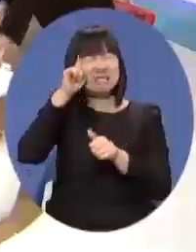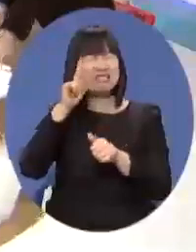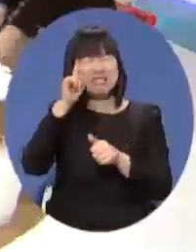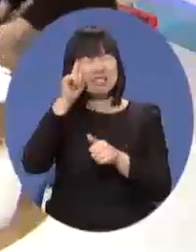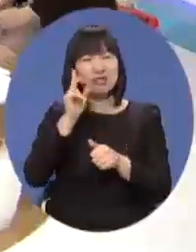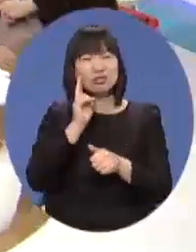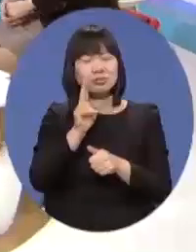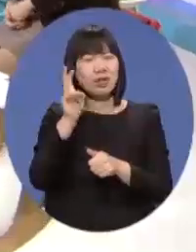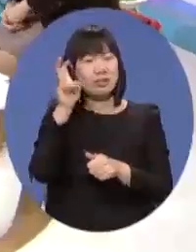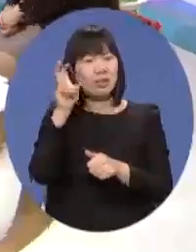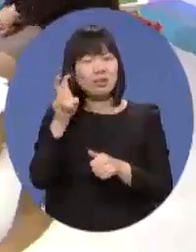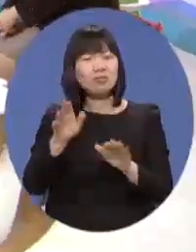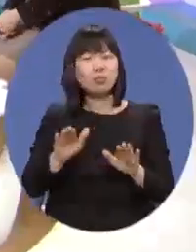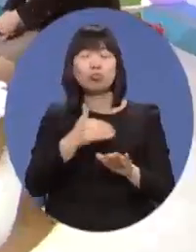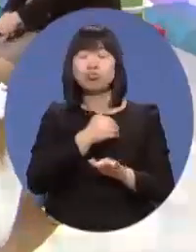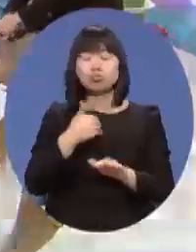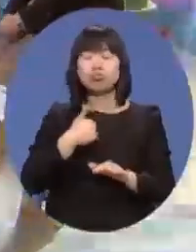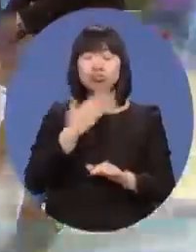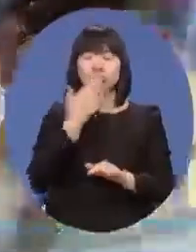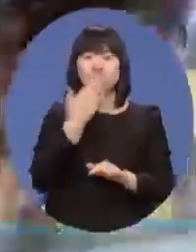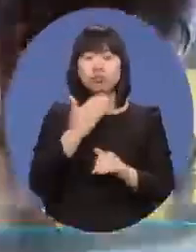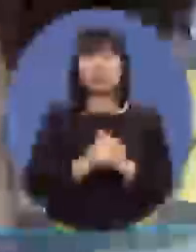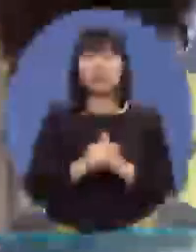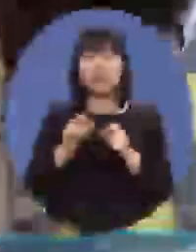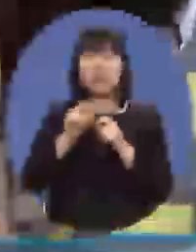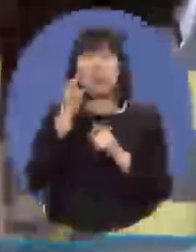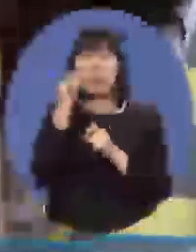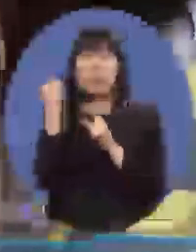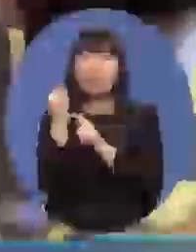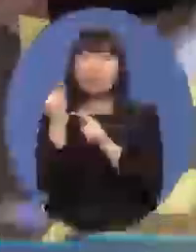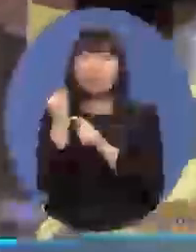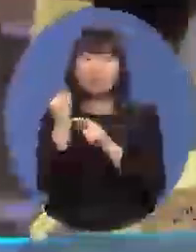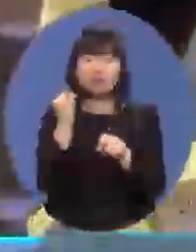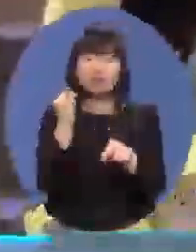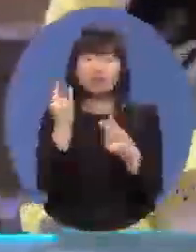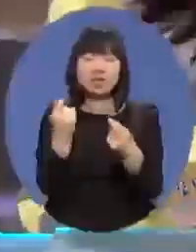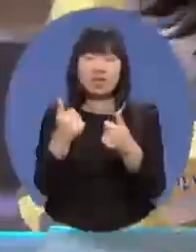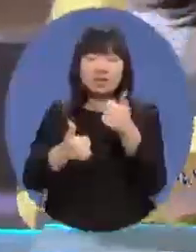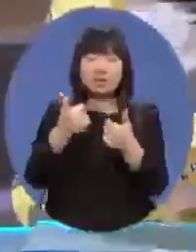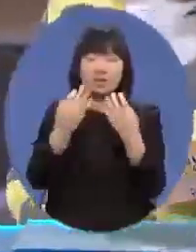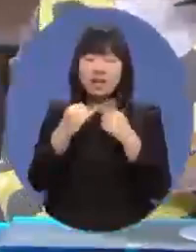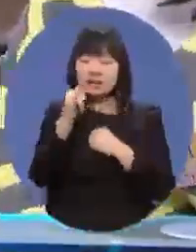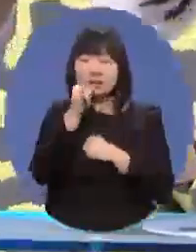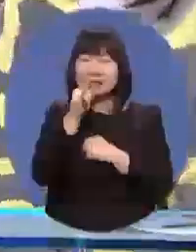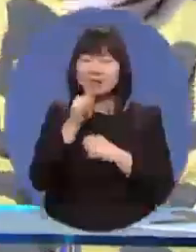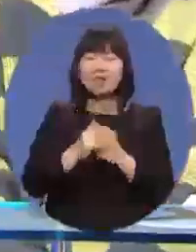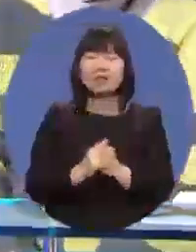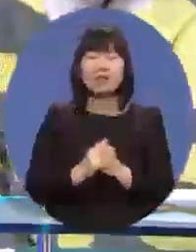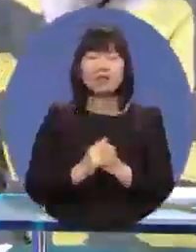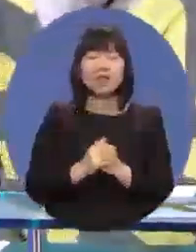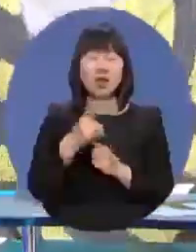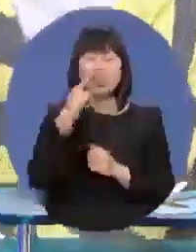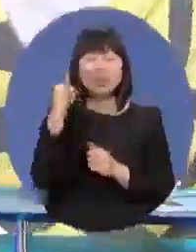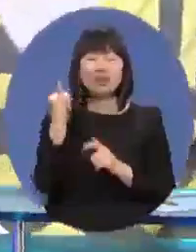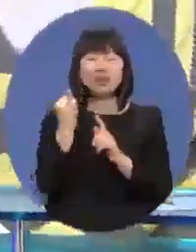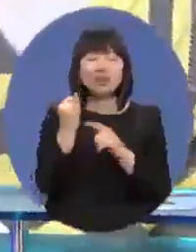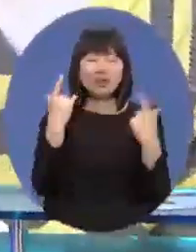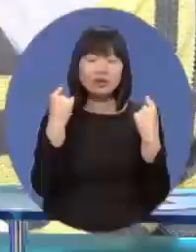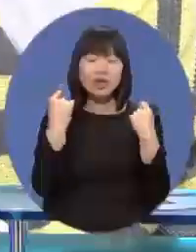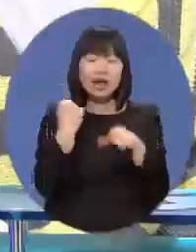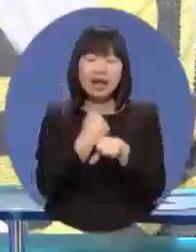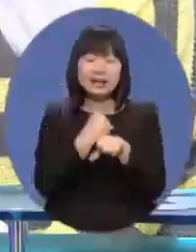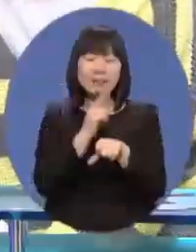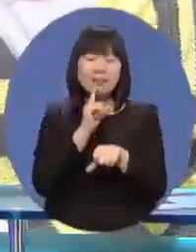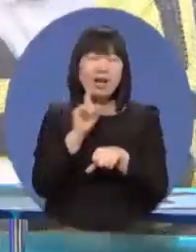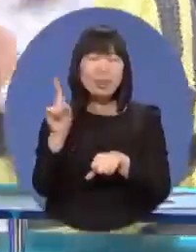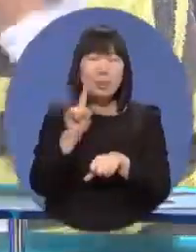스트레스를 받겠네요. 아, 충분히 받죠. 예. 예, 그래서 대부분 어머님들 저런 실험을 굉장히 많이 하시거든요. 네. 어머님들이 한결같이 하시는